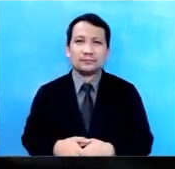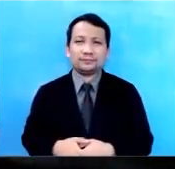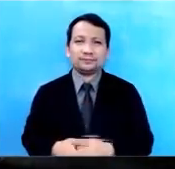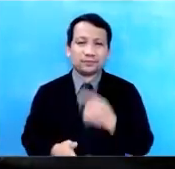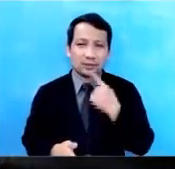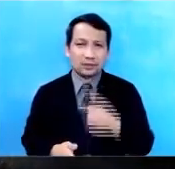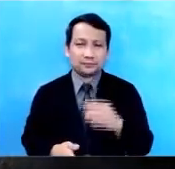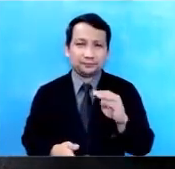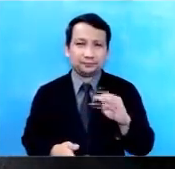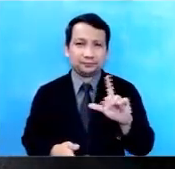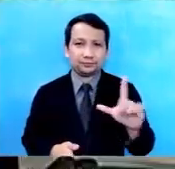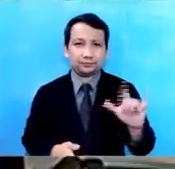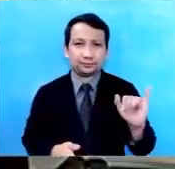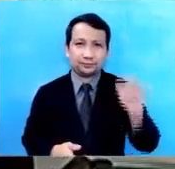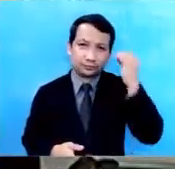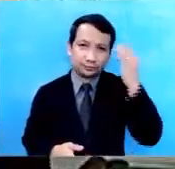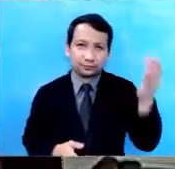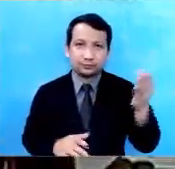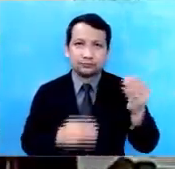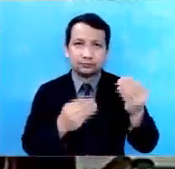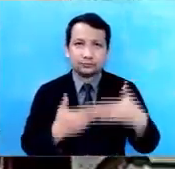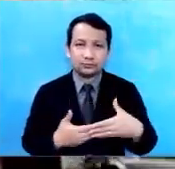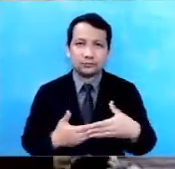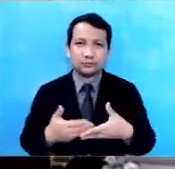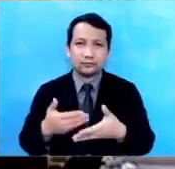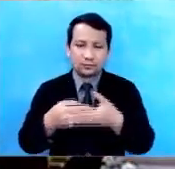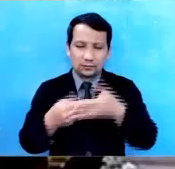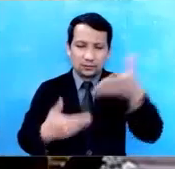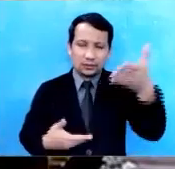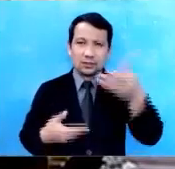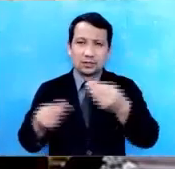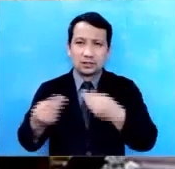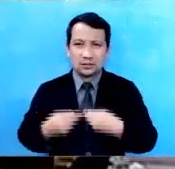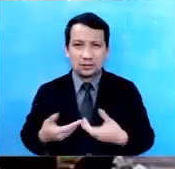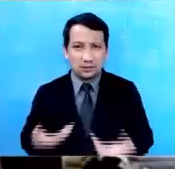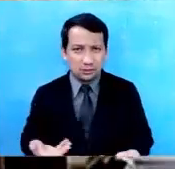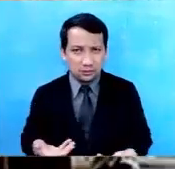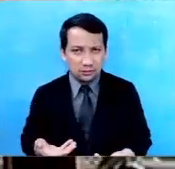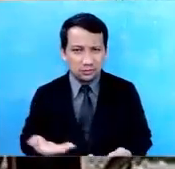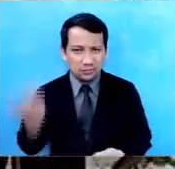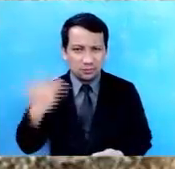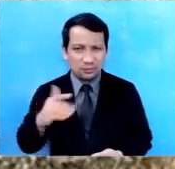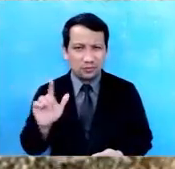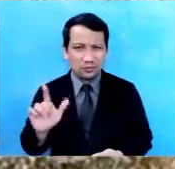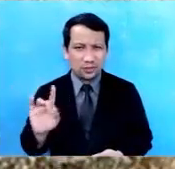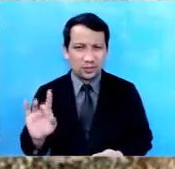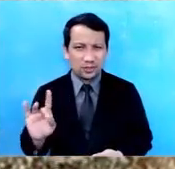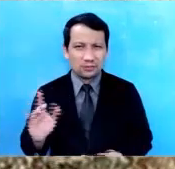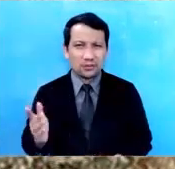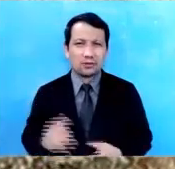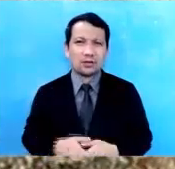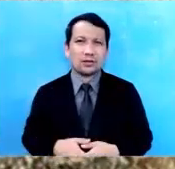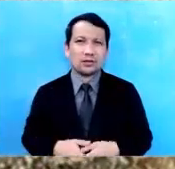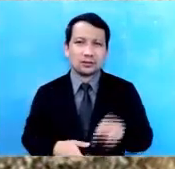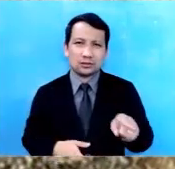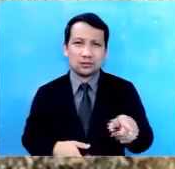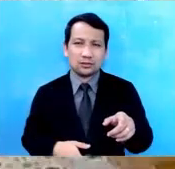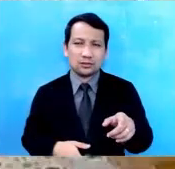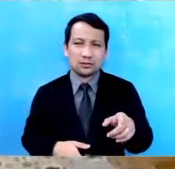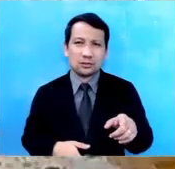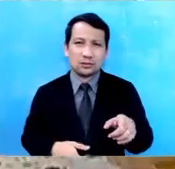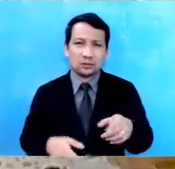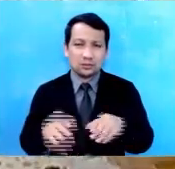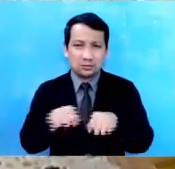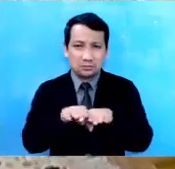Mayor Frodibar Bautista, may hawak silang datos pero noon pang 2018. Karamihan daw sa mga sinasabing